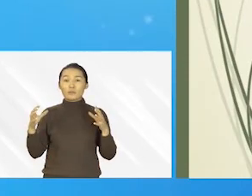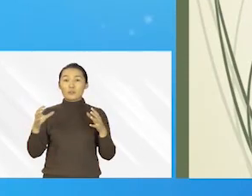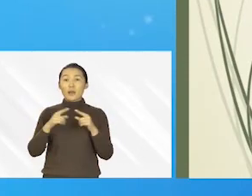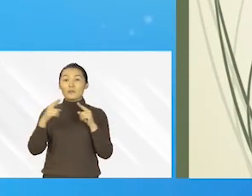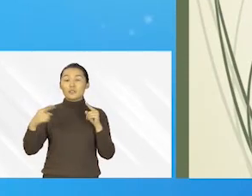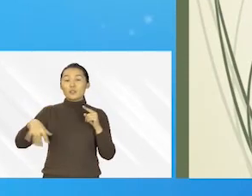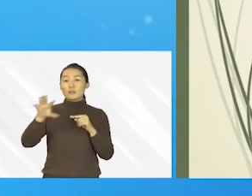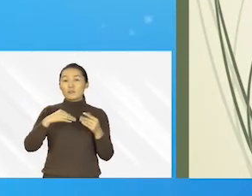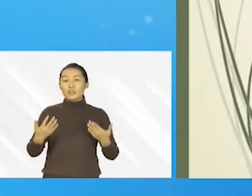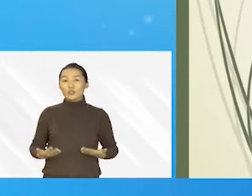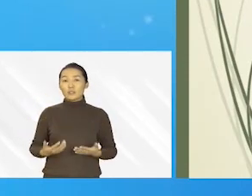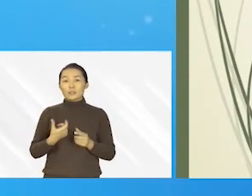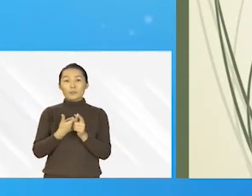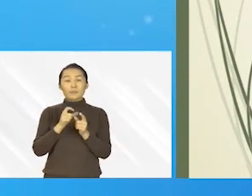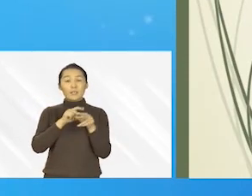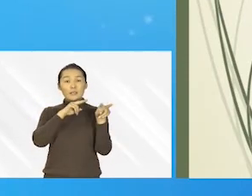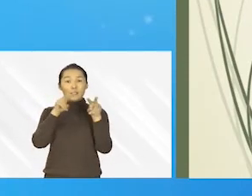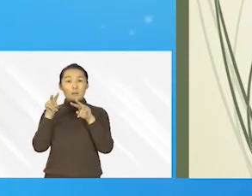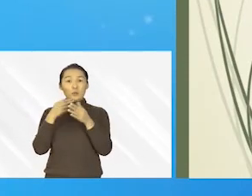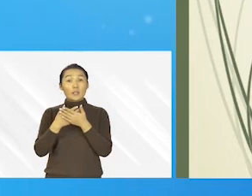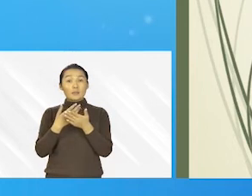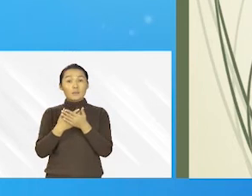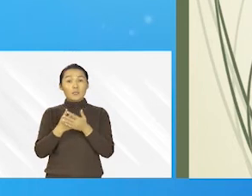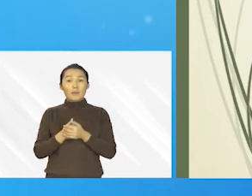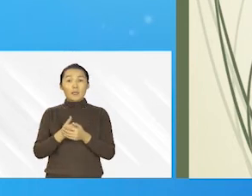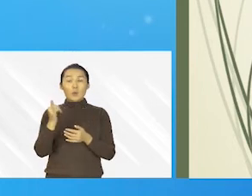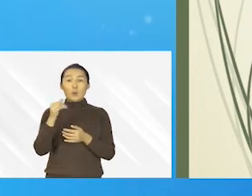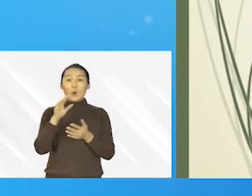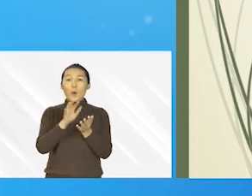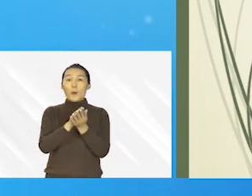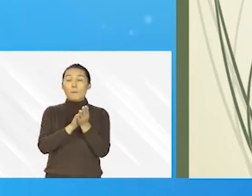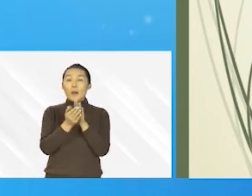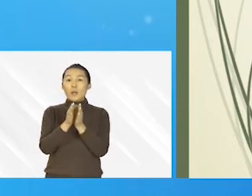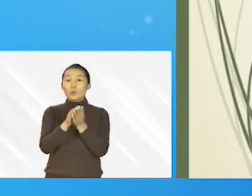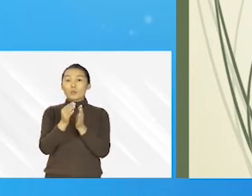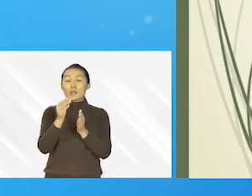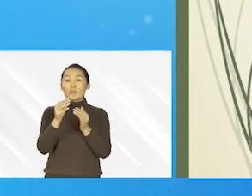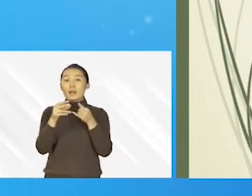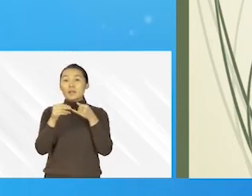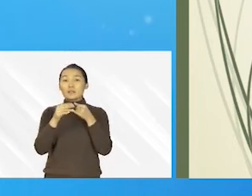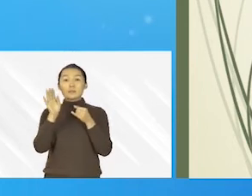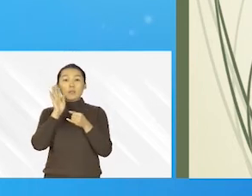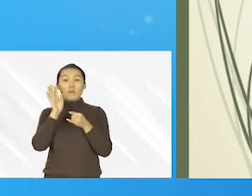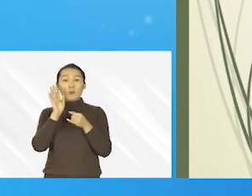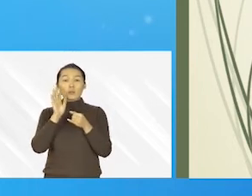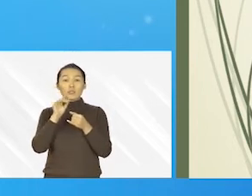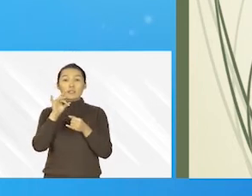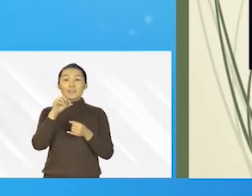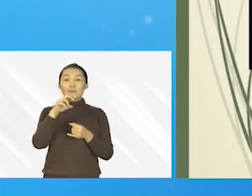жизни. Это наблюдается, например, у моллюсков, земноводных, рептилий,